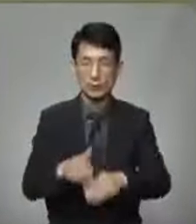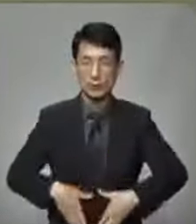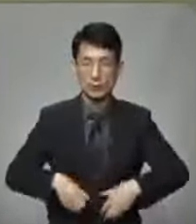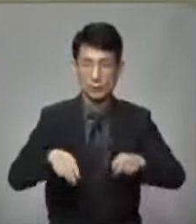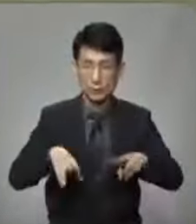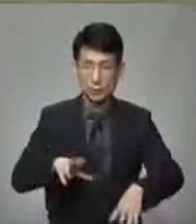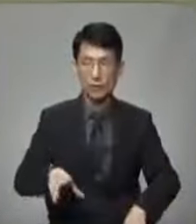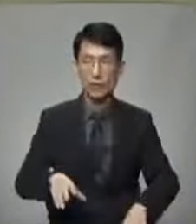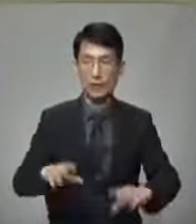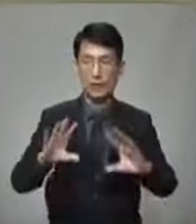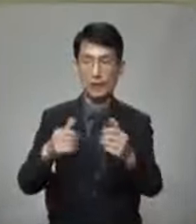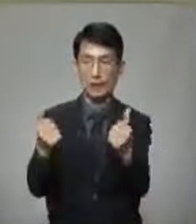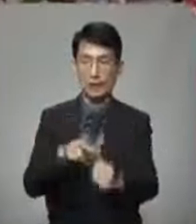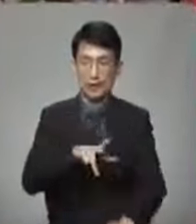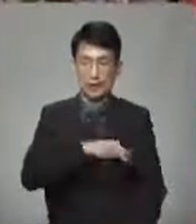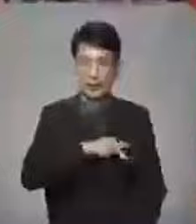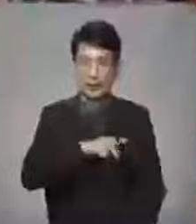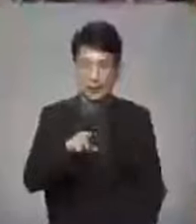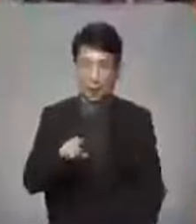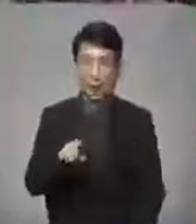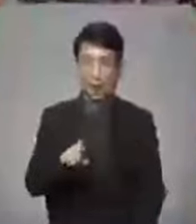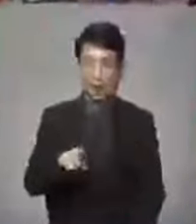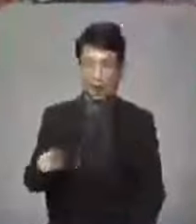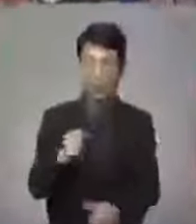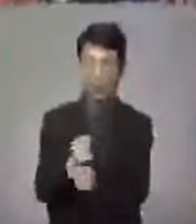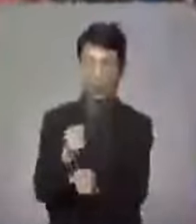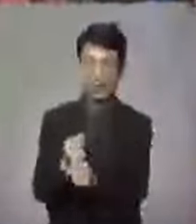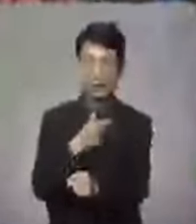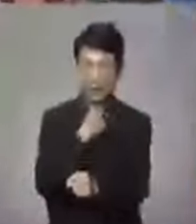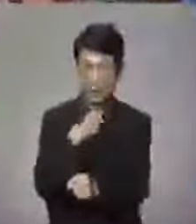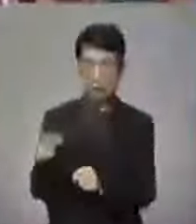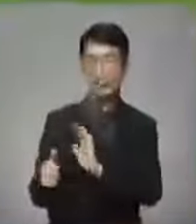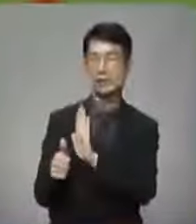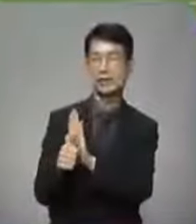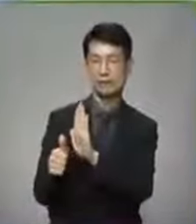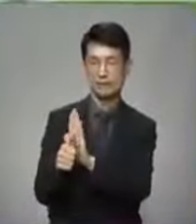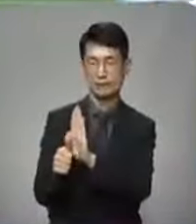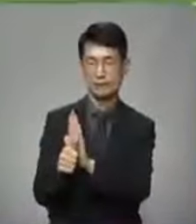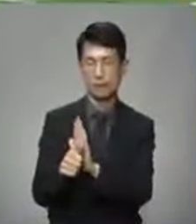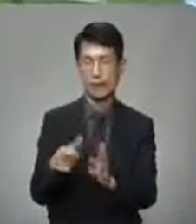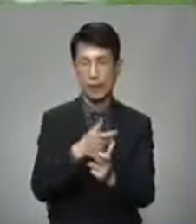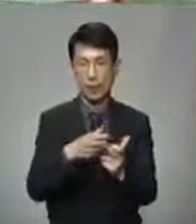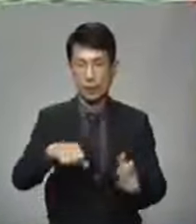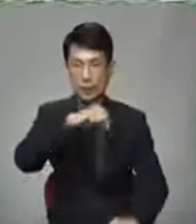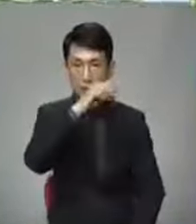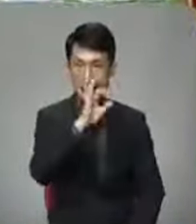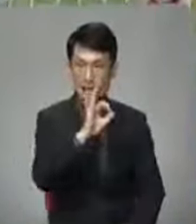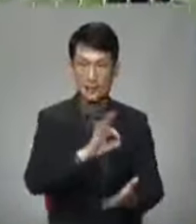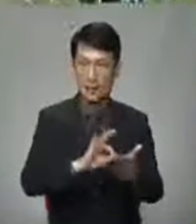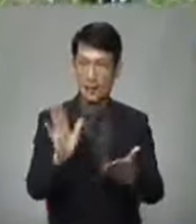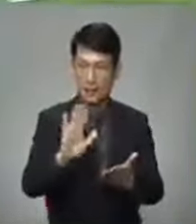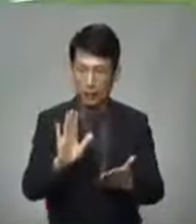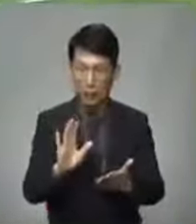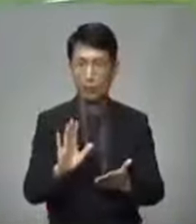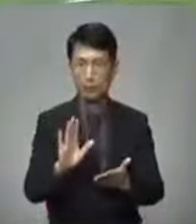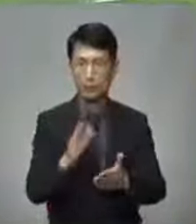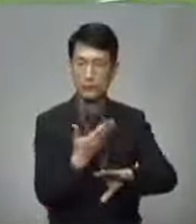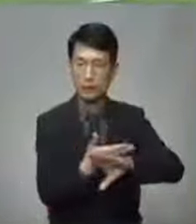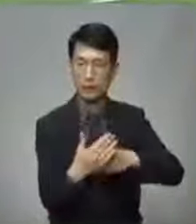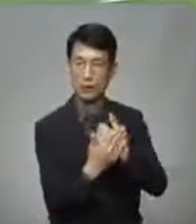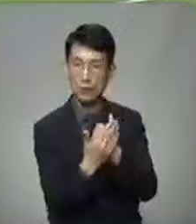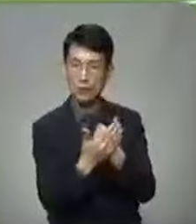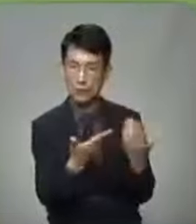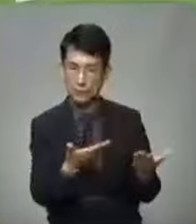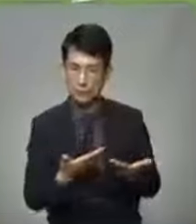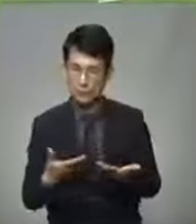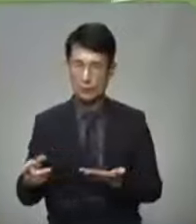지역 국회의원 공약에 협력 의사를 밝혔습니다. 강원도 예산 없이도 경기장 설립이 가능하다는